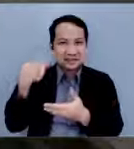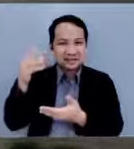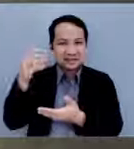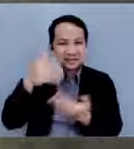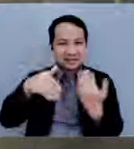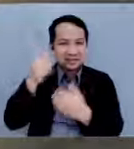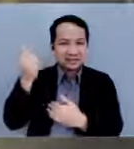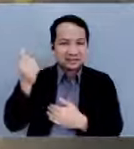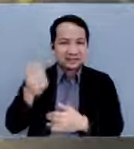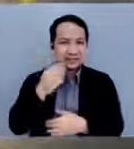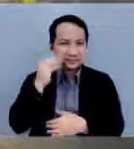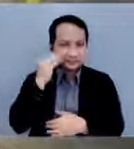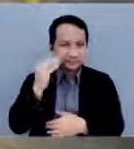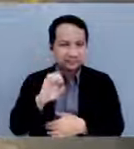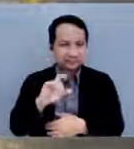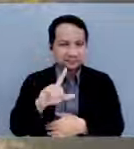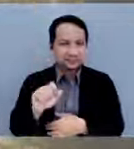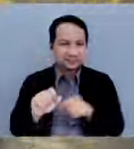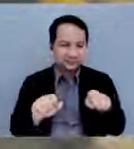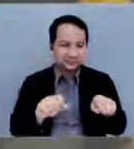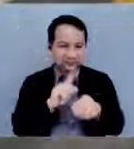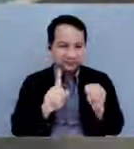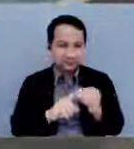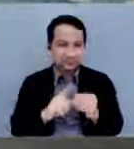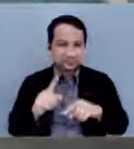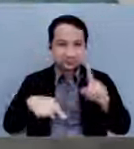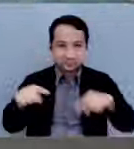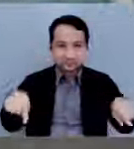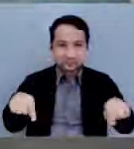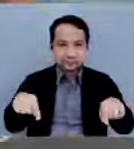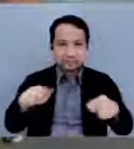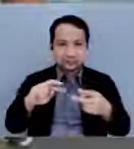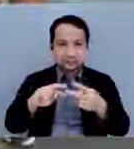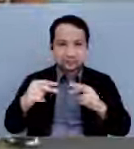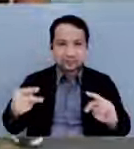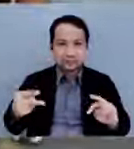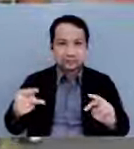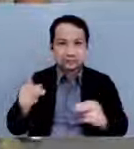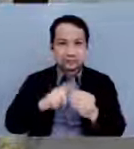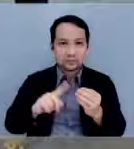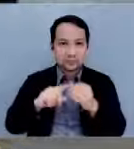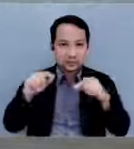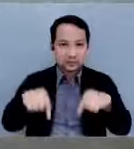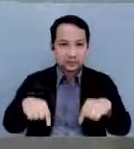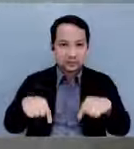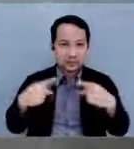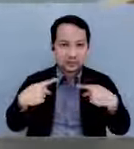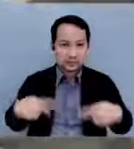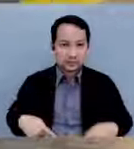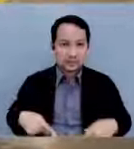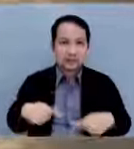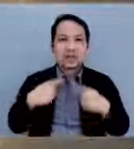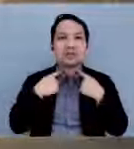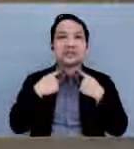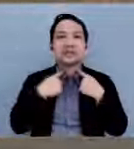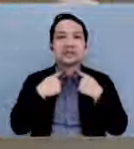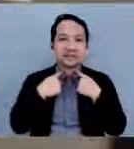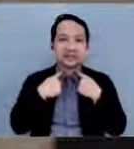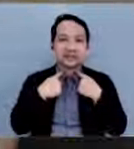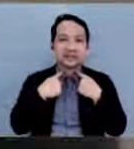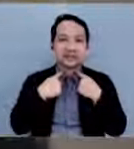Michelle, nakita natin sa'yo, ayan, meron pang ibang mga variations sa pag-hula hoop bukod yung dito sa Baywalk. Yes. Pwede sa leeg. We call it